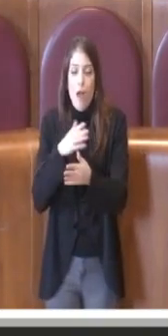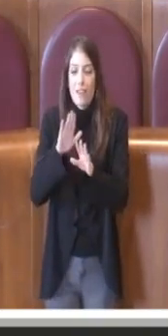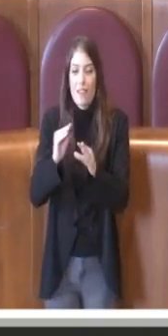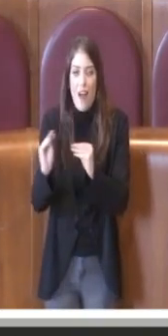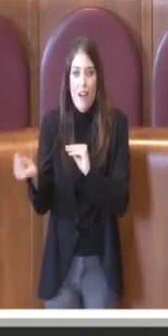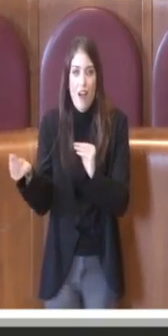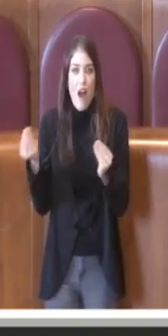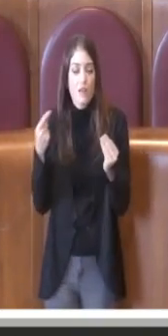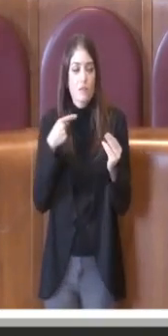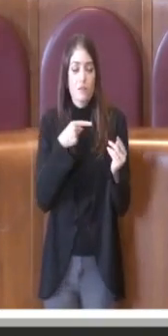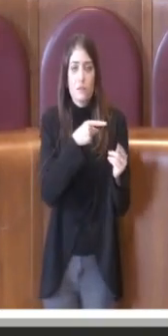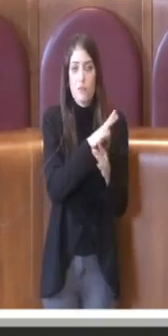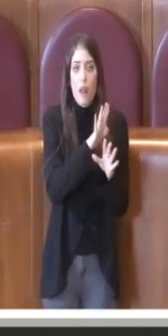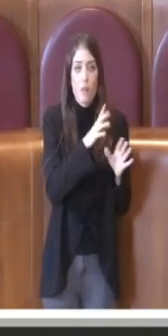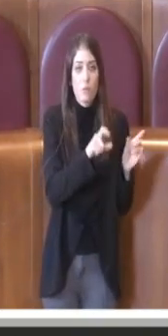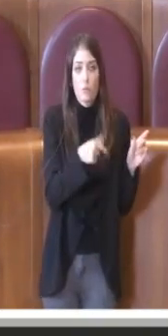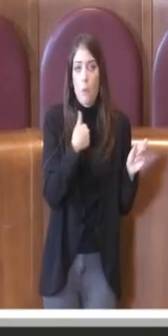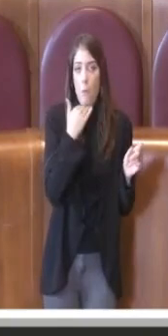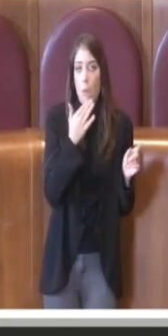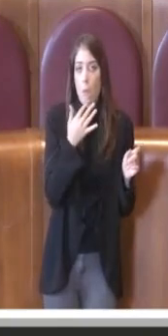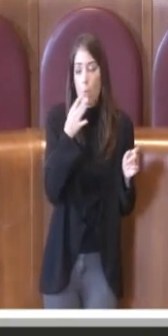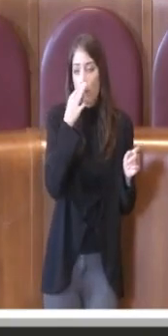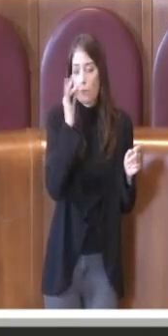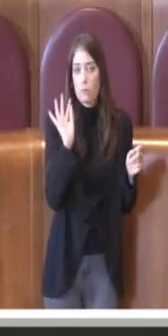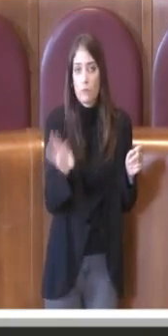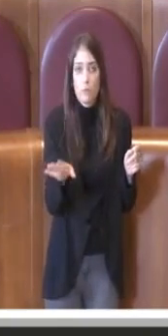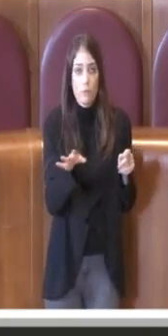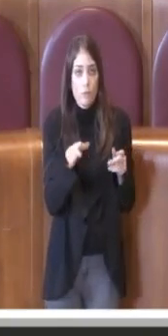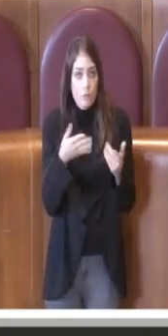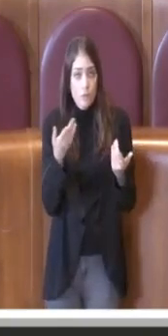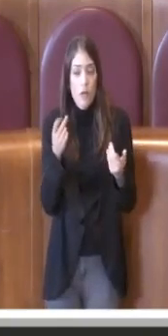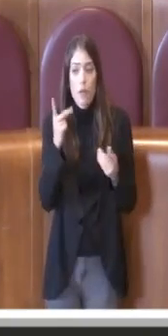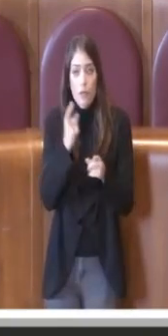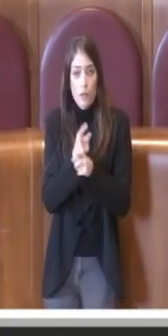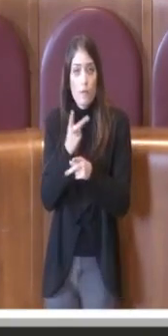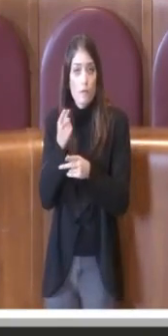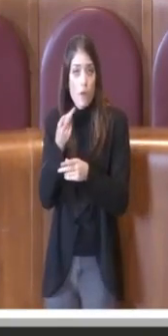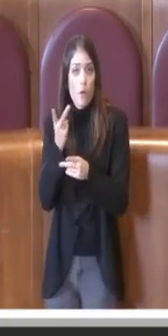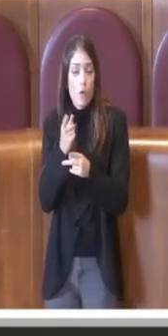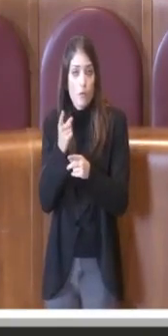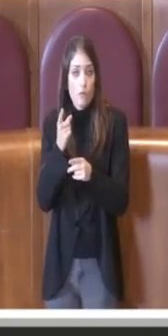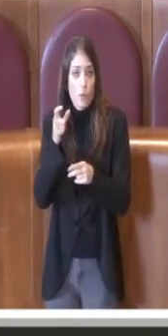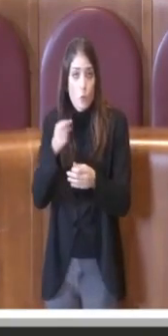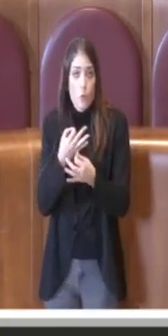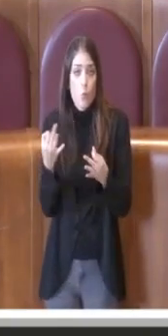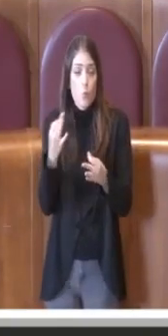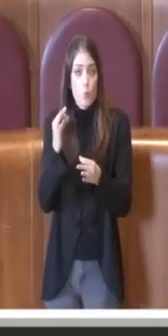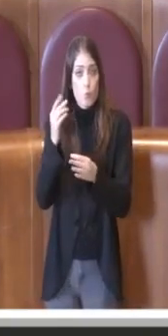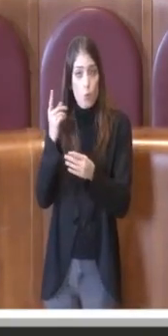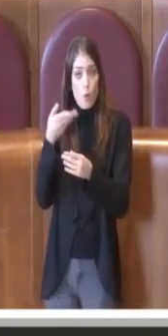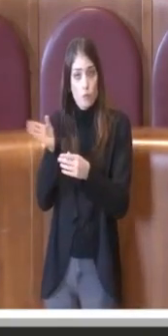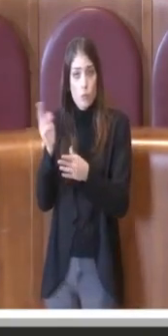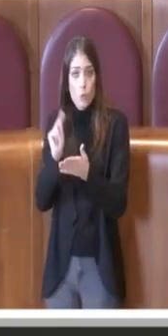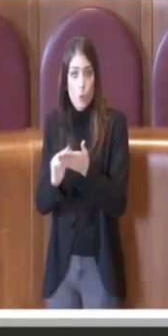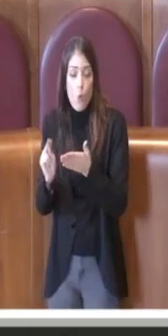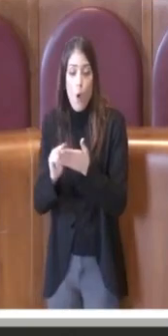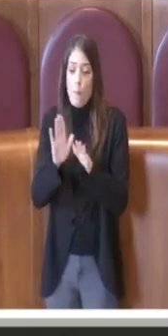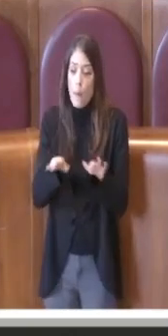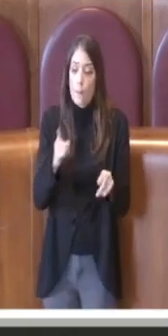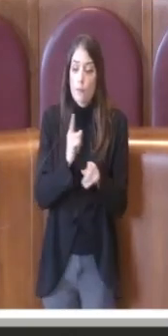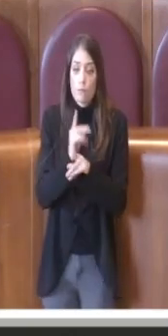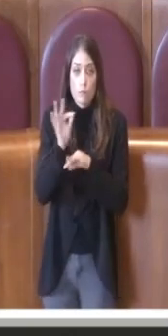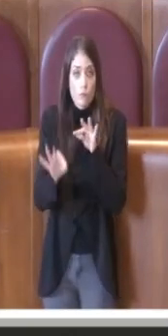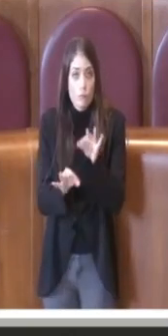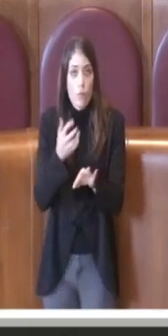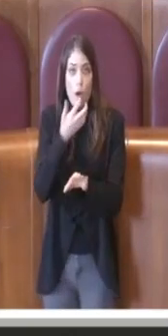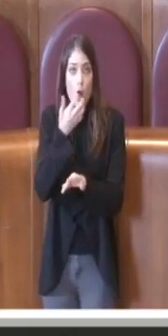è giusto che frequentino la scuola, dei molti bambini che devono essere giustamente curati ed accuditi,